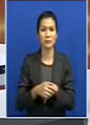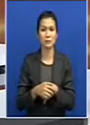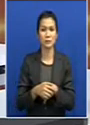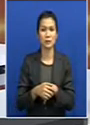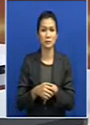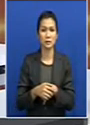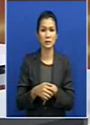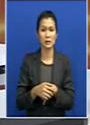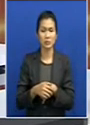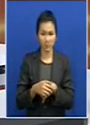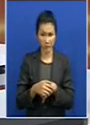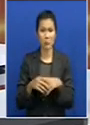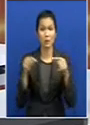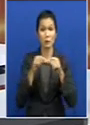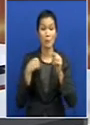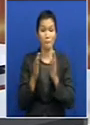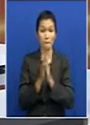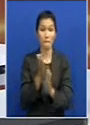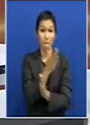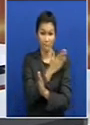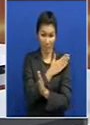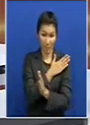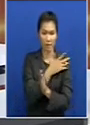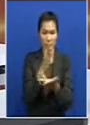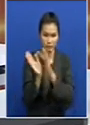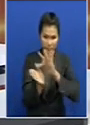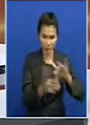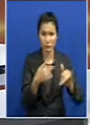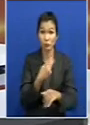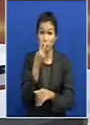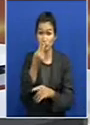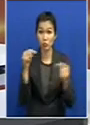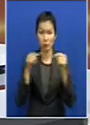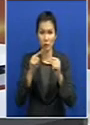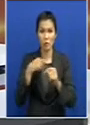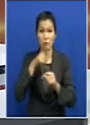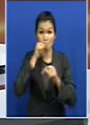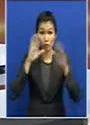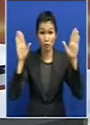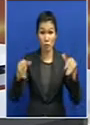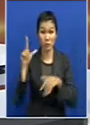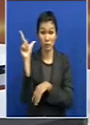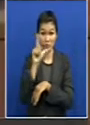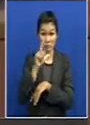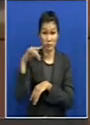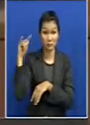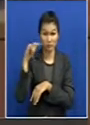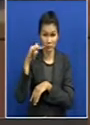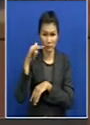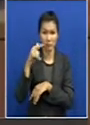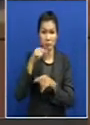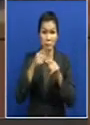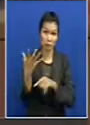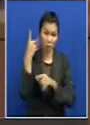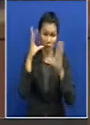จากเรื่องของพระสงฆ์นะครับเรามาดูที่สายการบินนกแอร์ตั้งแต่เมื่อคืนที่ผ่านมาครับ